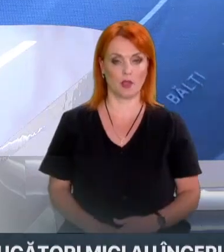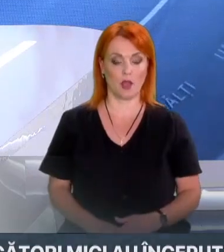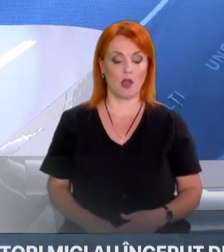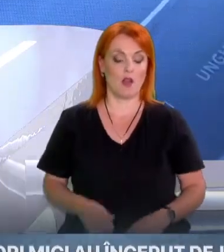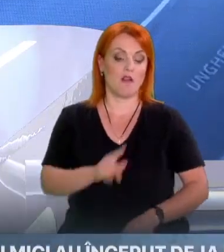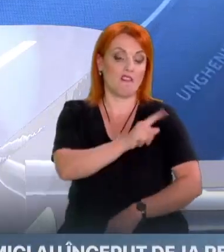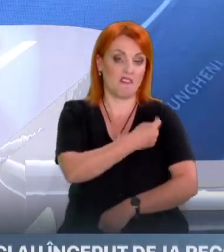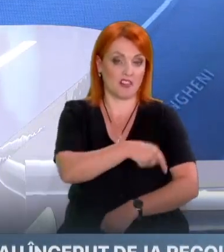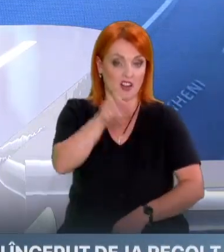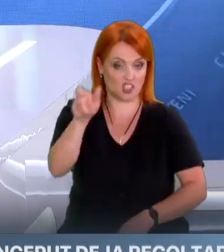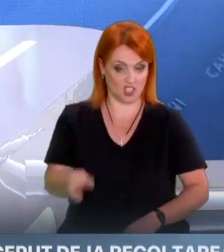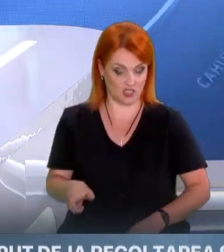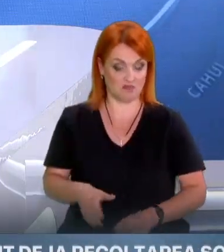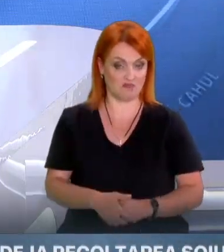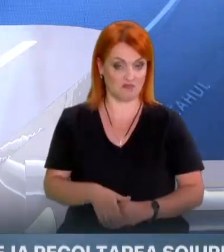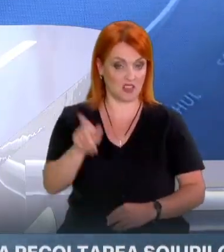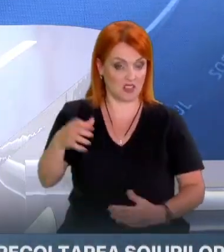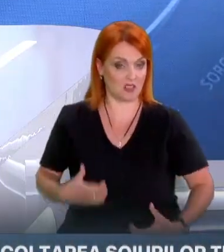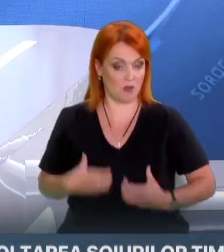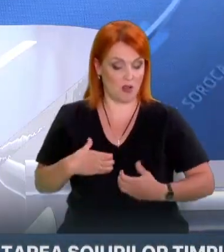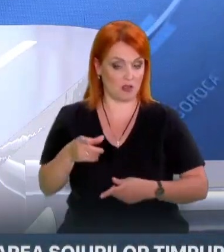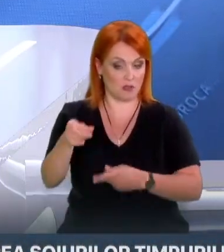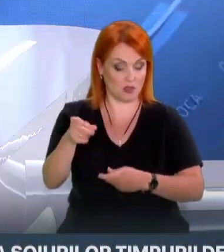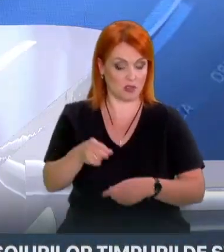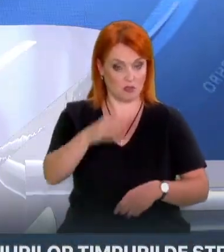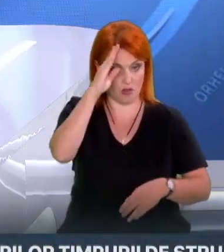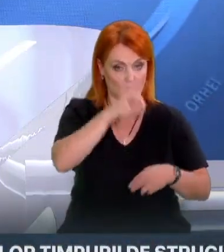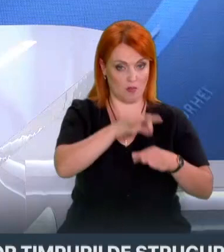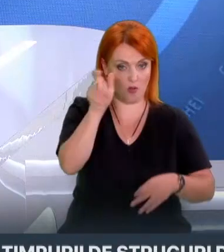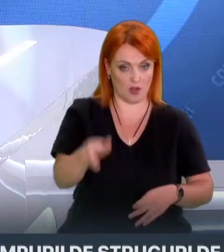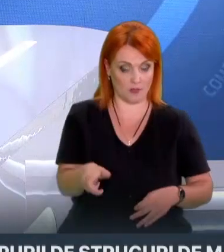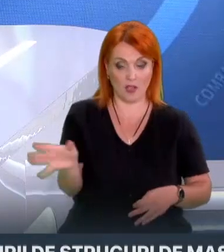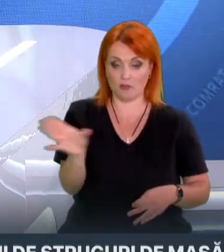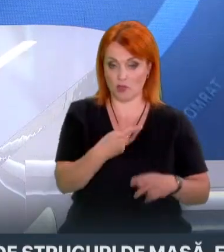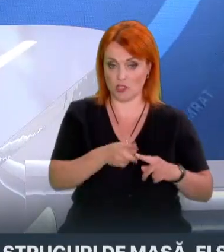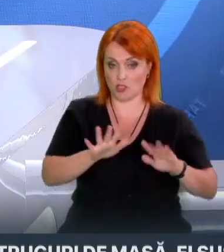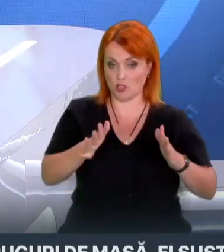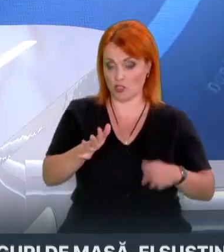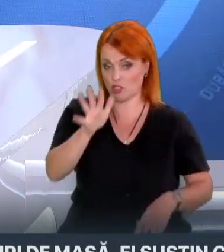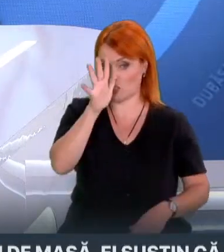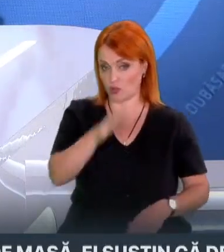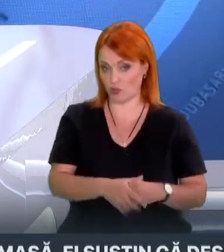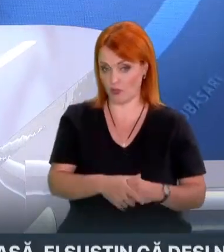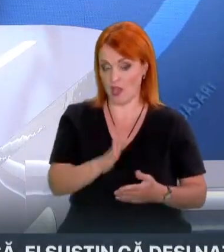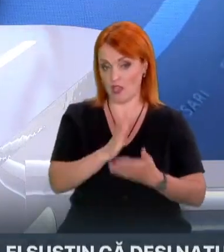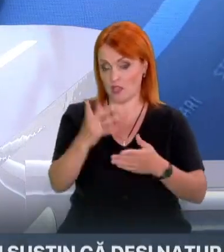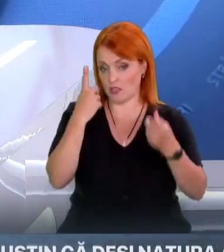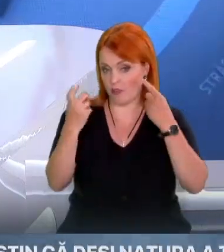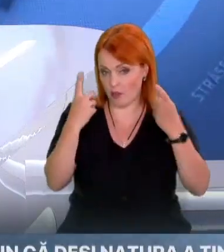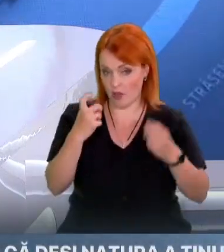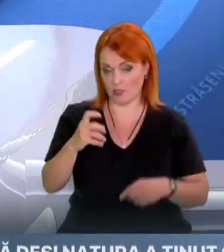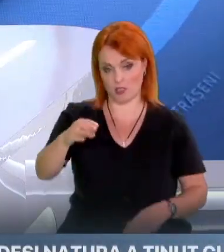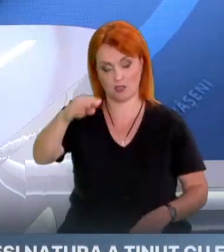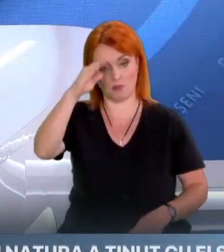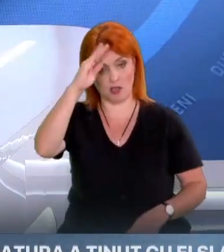echipă de pe ambulanță a fost amenințată cu o armă chiar de către un pacient. Incidentul a avut loc în capitală, iar potrivit informațiilor preliminare, este vorba